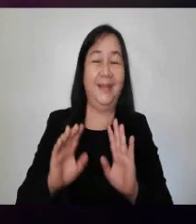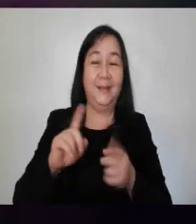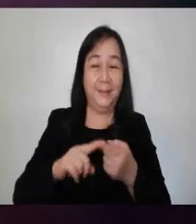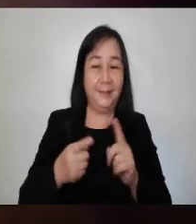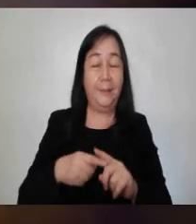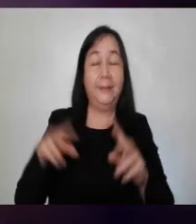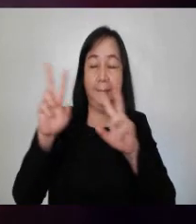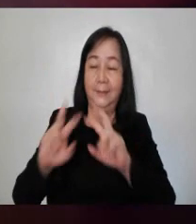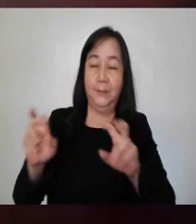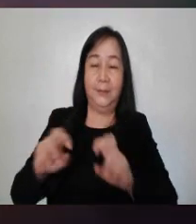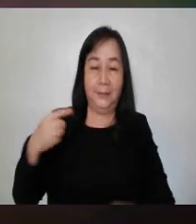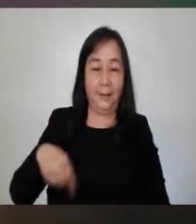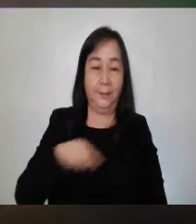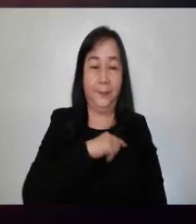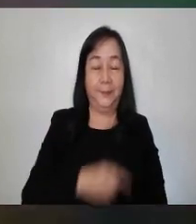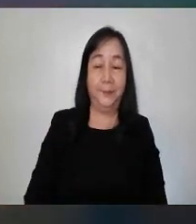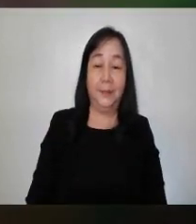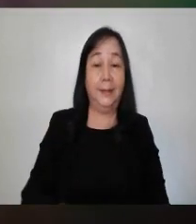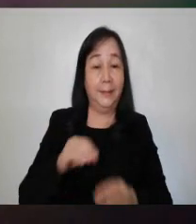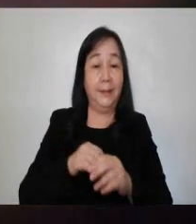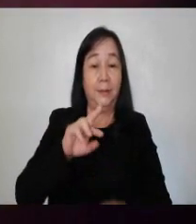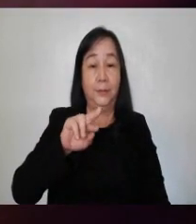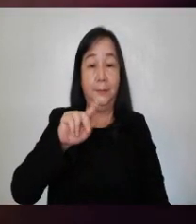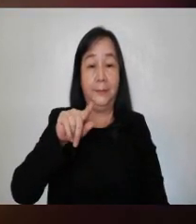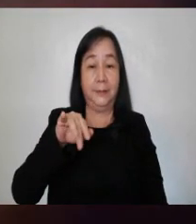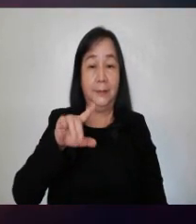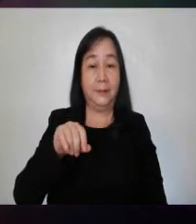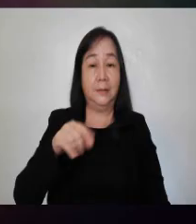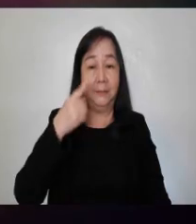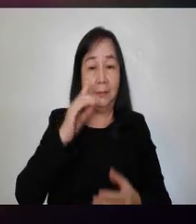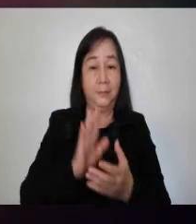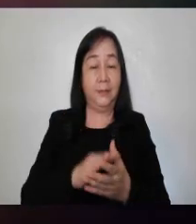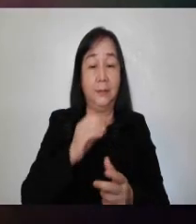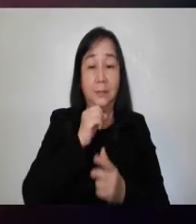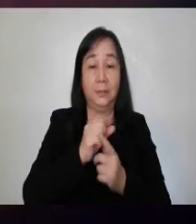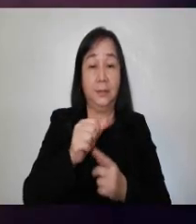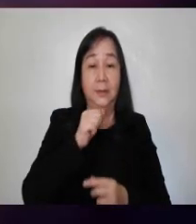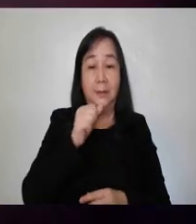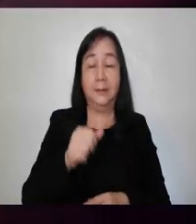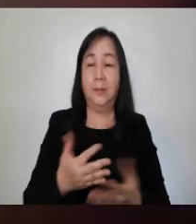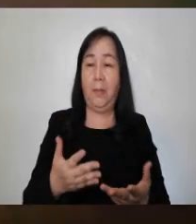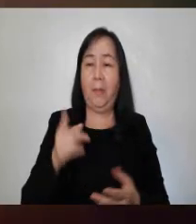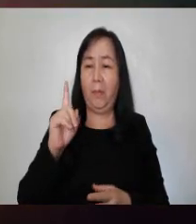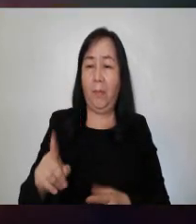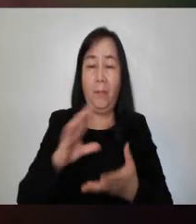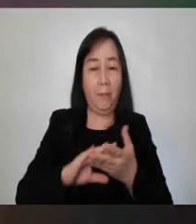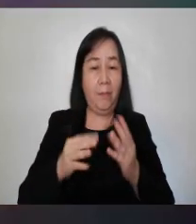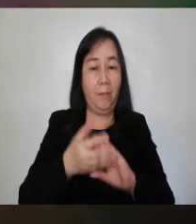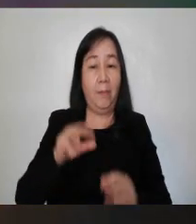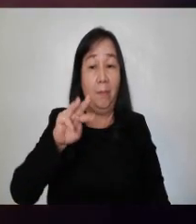Teka muna mga kapatid, magnilay muna tayo. Sa Ripley's Believe It or Not, may isang pambihirang kwento tungkol